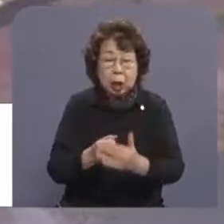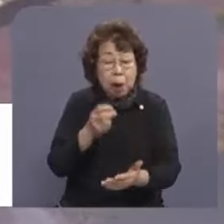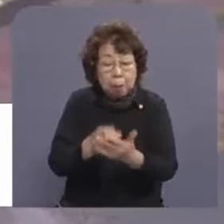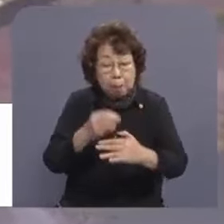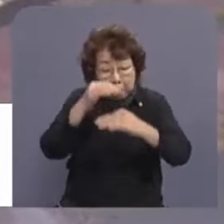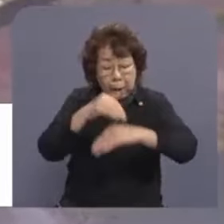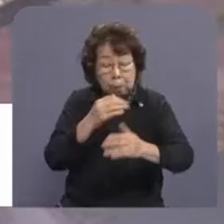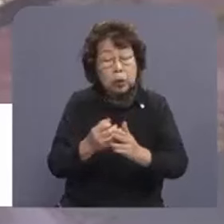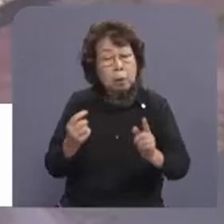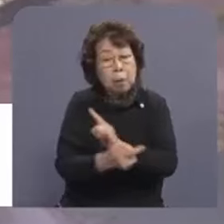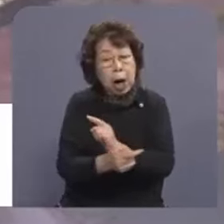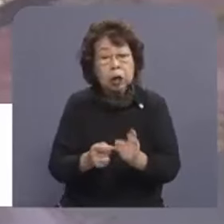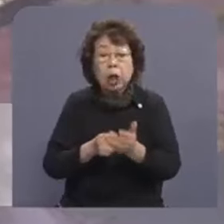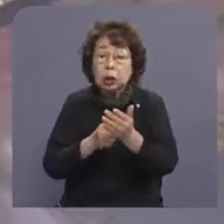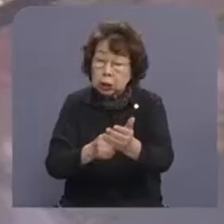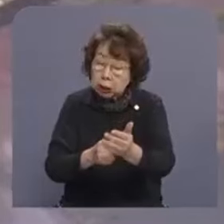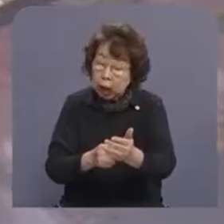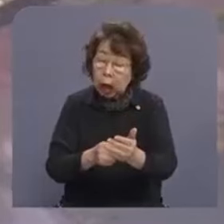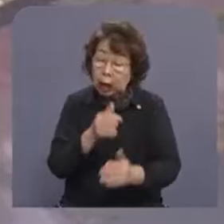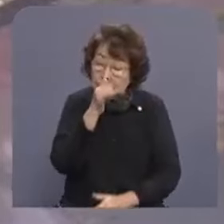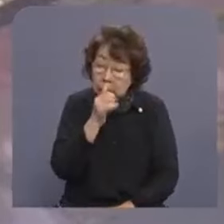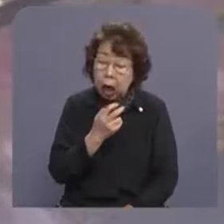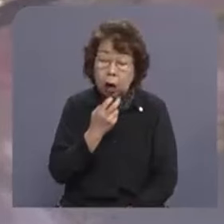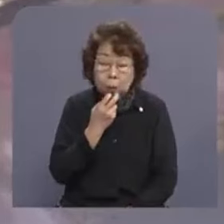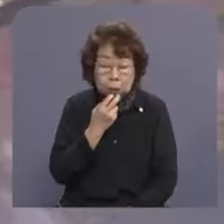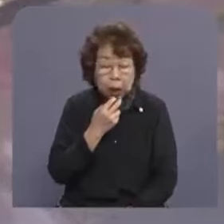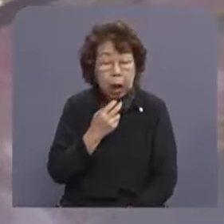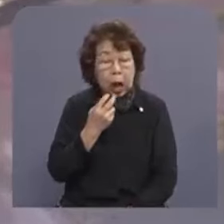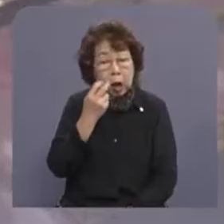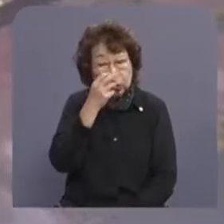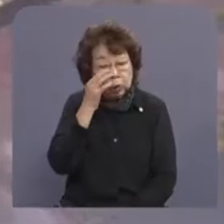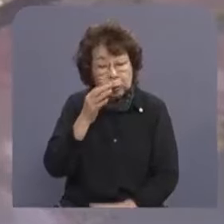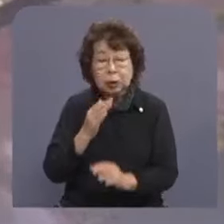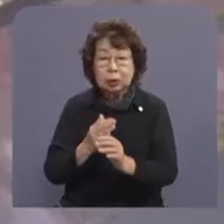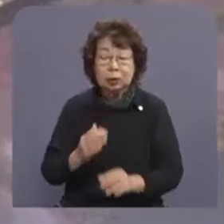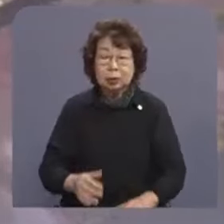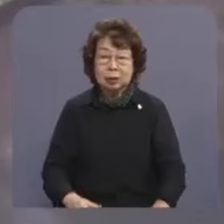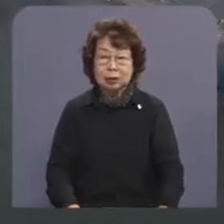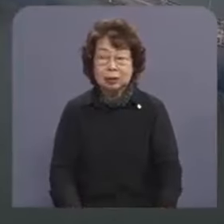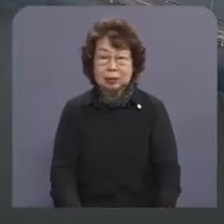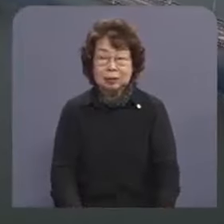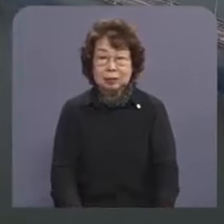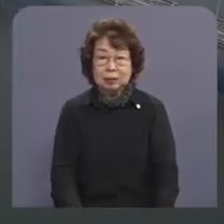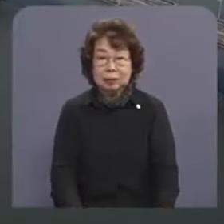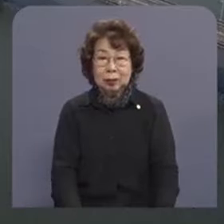발의됐는데 국회를 통과할지 주목됩니다. 보도에 황형규 기자입니다.